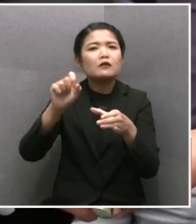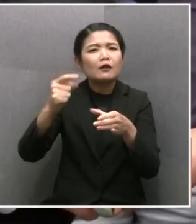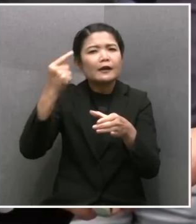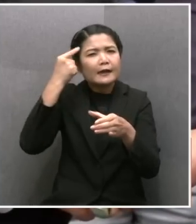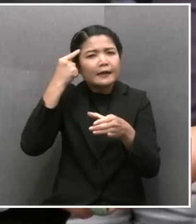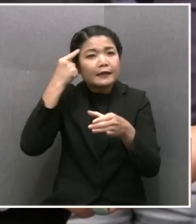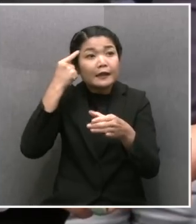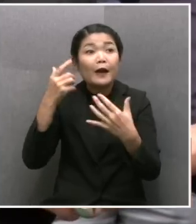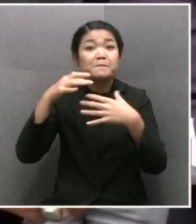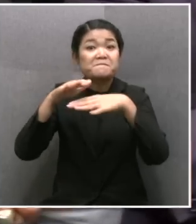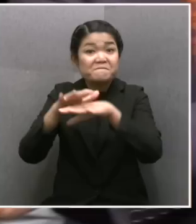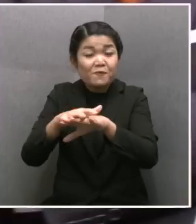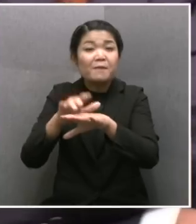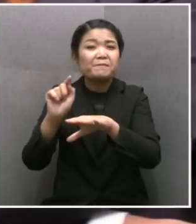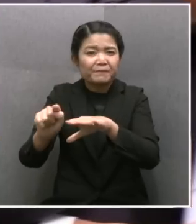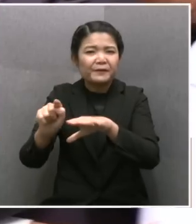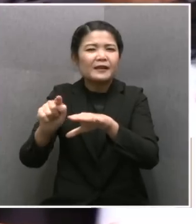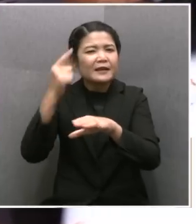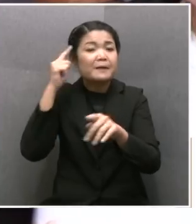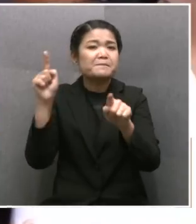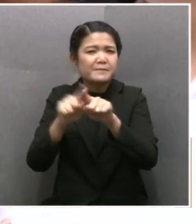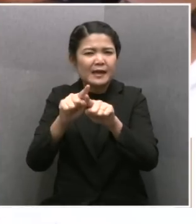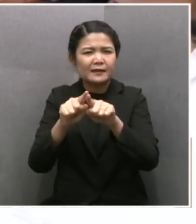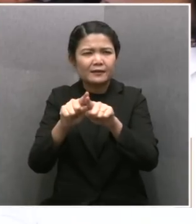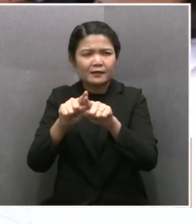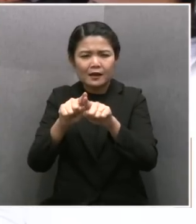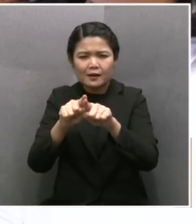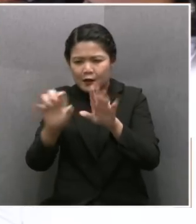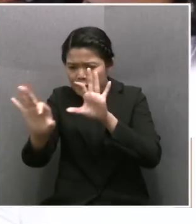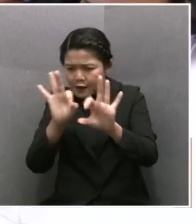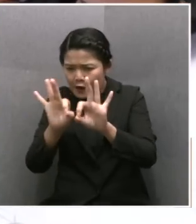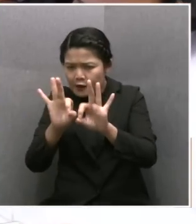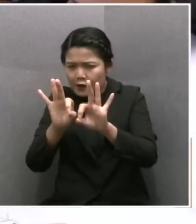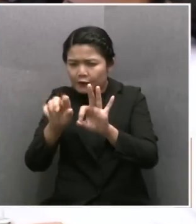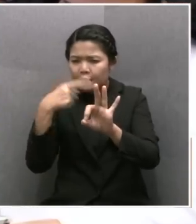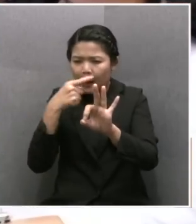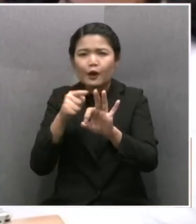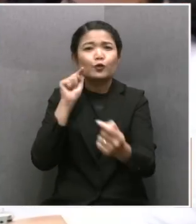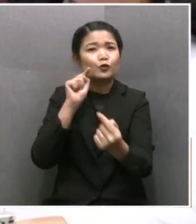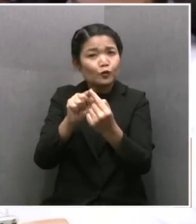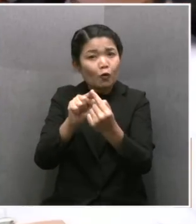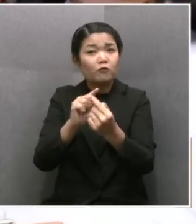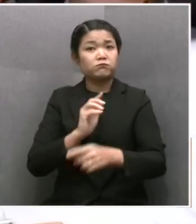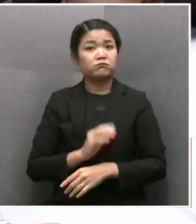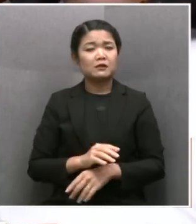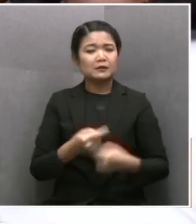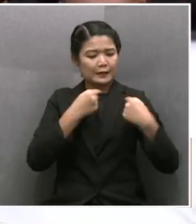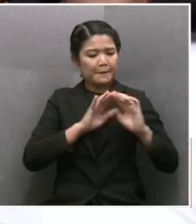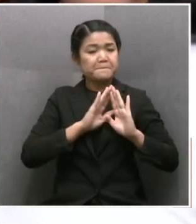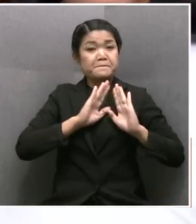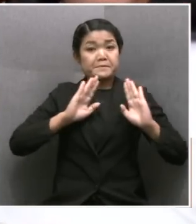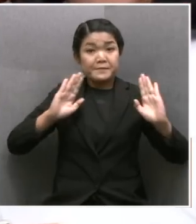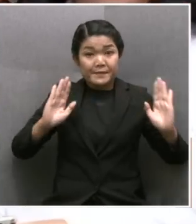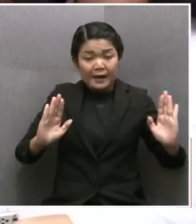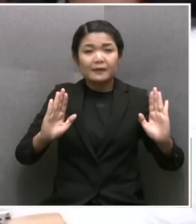สมและเป็นที่ยอมรับของทุกฝ่ายซึ่งเป็นการแสดงออกถึงความใจกว้างมีวุฒิภาวะซึ่งได้เ่อ